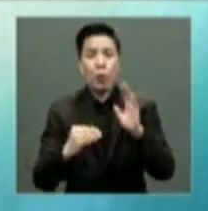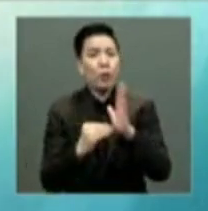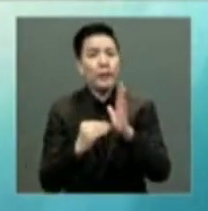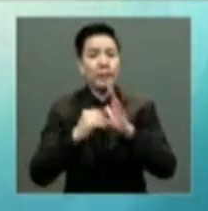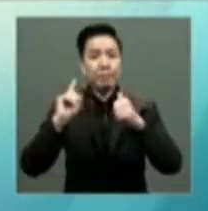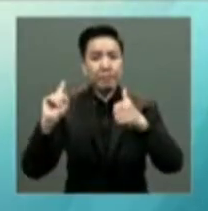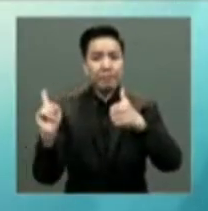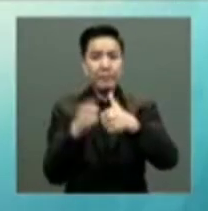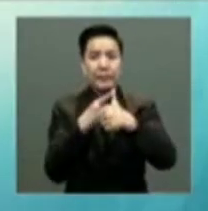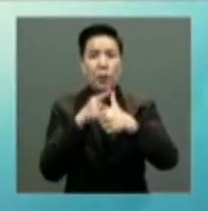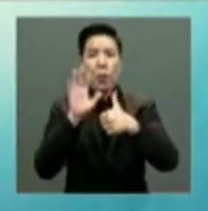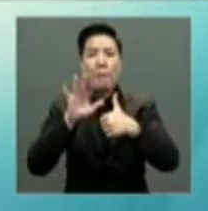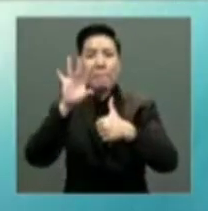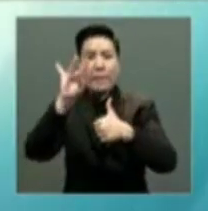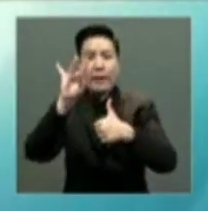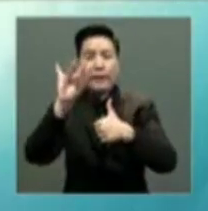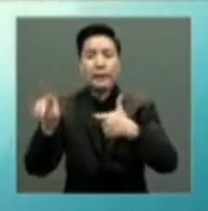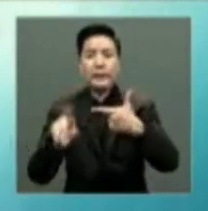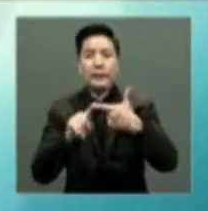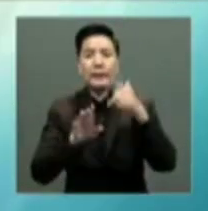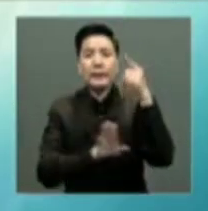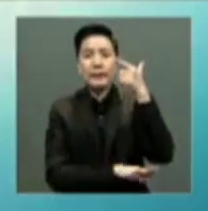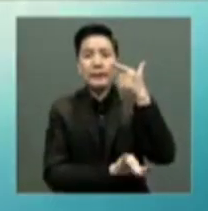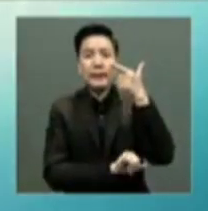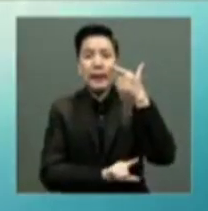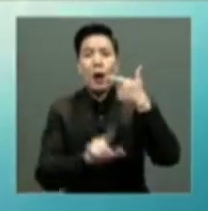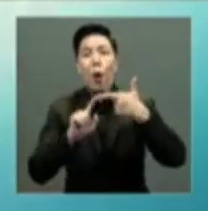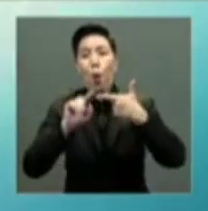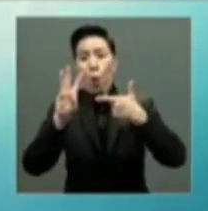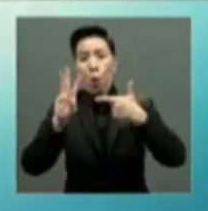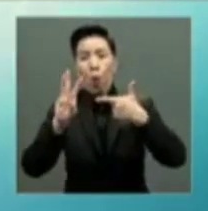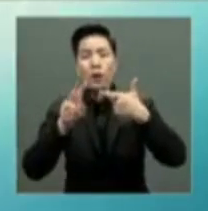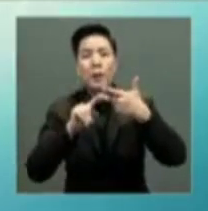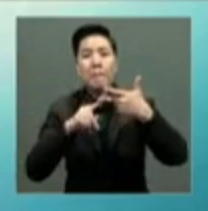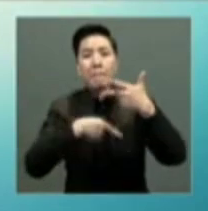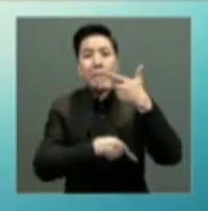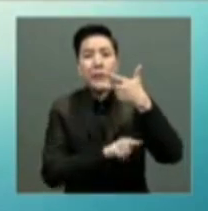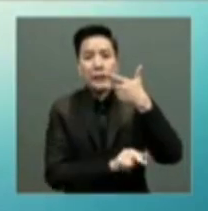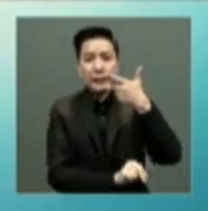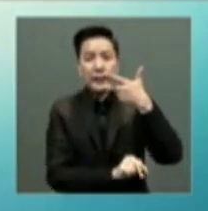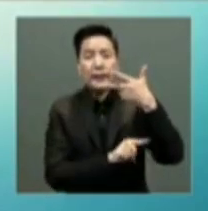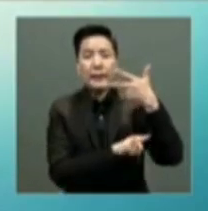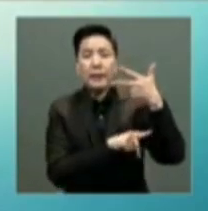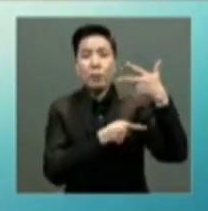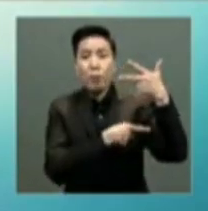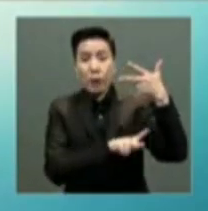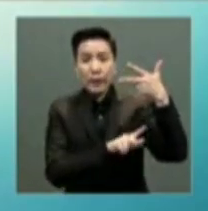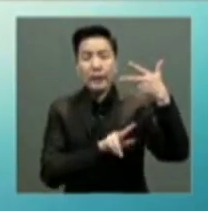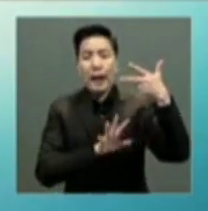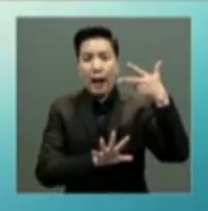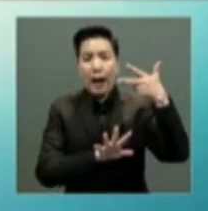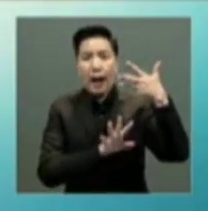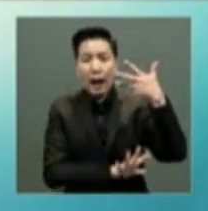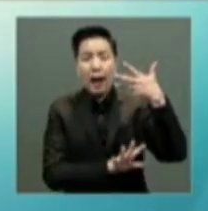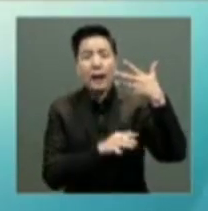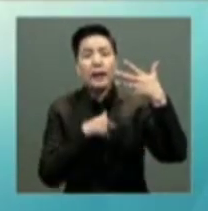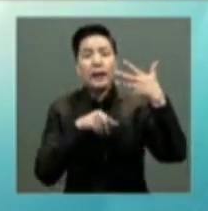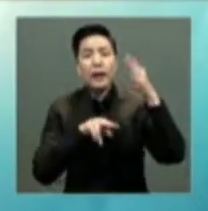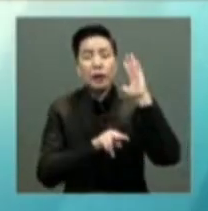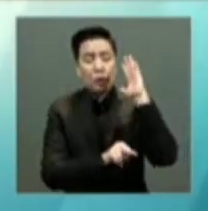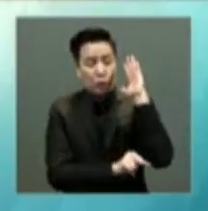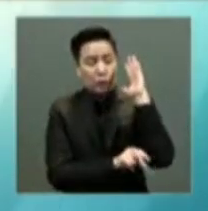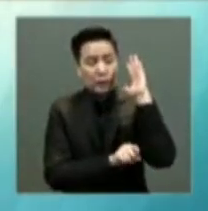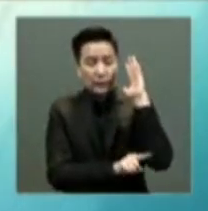คนล่าสุดนี้มาจากที่ไหนบ้างก็กรุงเทพฯดับหนึ่งครับ8นะครับแล้วก็ยะลา 6ปัตตานีภูเก็ตอย่างละ 5นะครับแล้วก็นครศรีธรรมราช